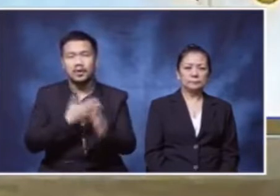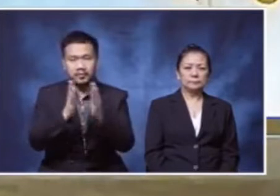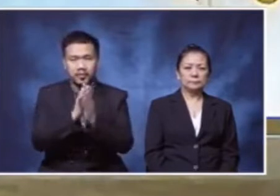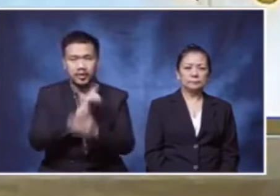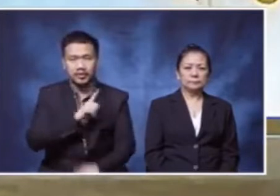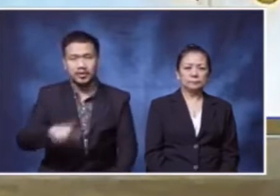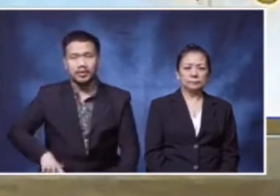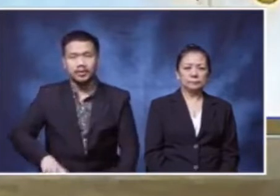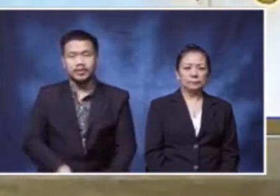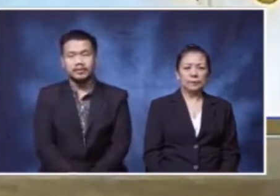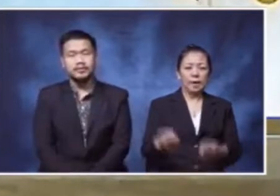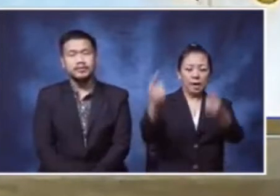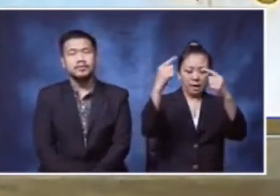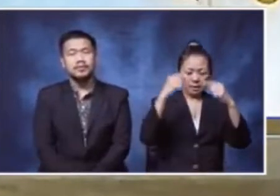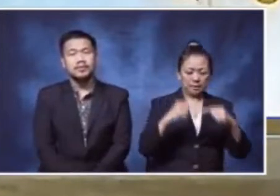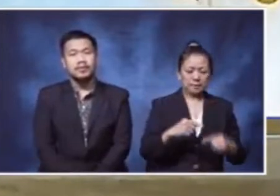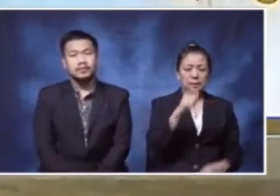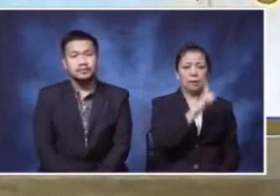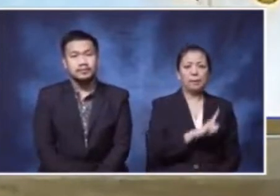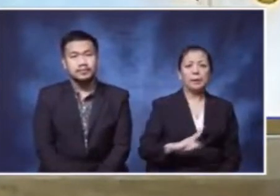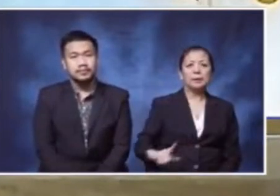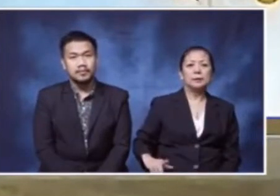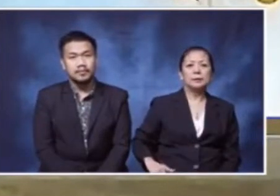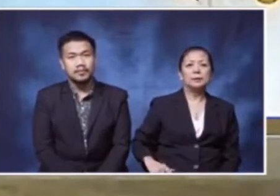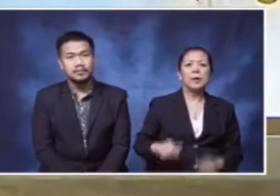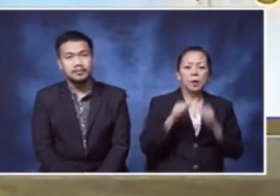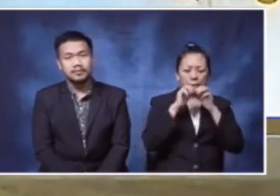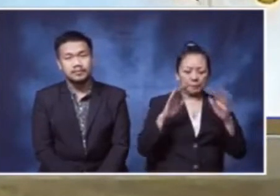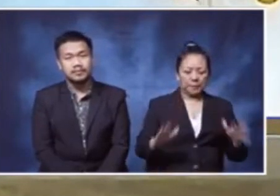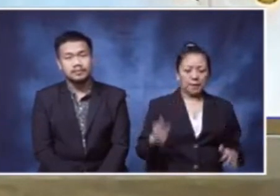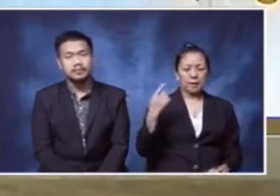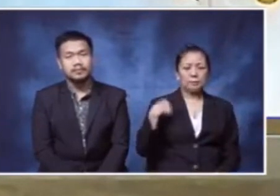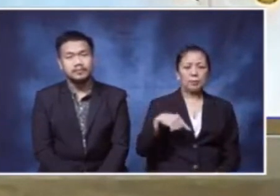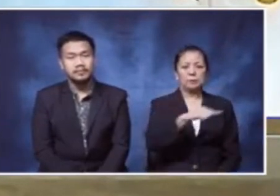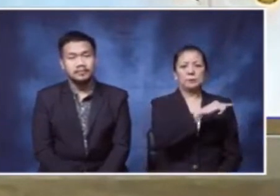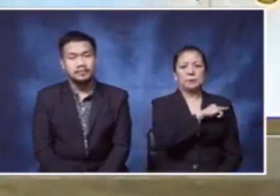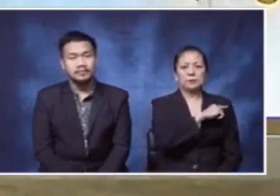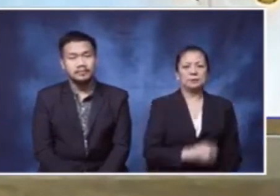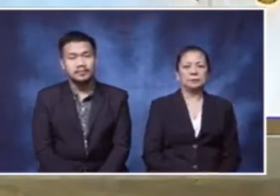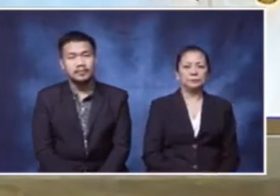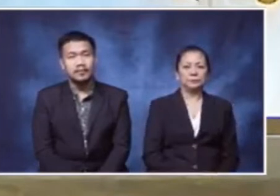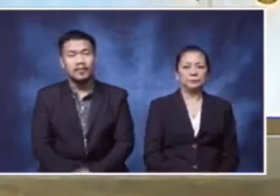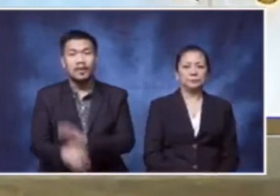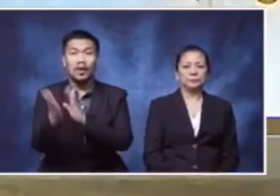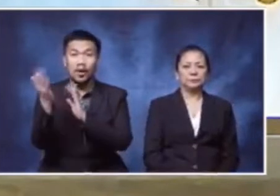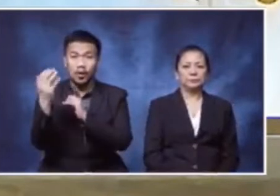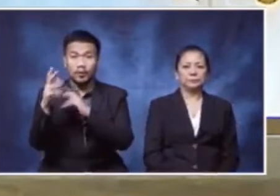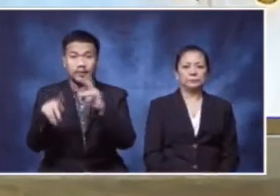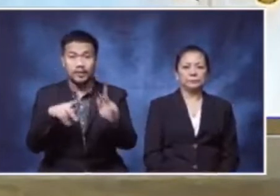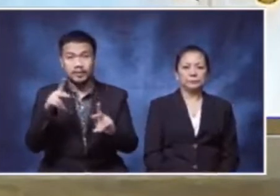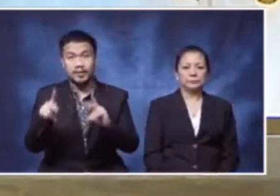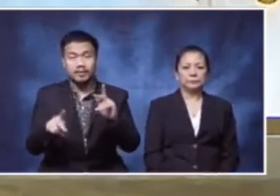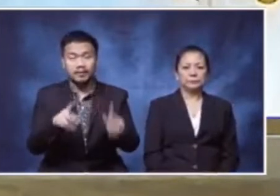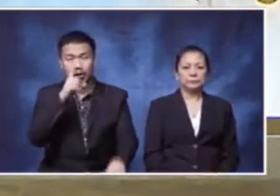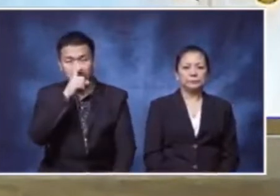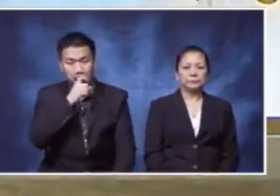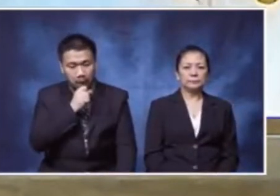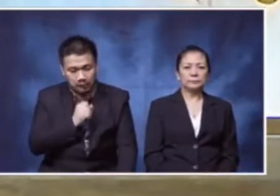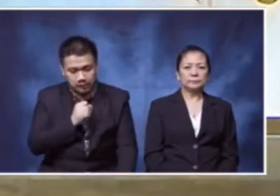Panginoon. Halina, Panginoon, pagpalain mo kami. Nawa ang mga nakakatanda